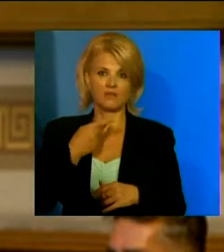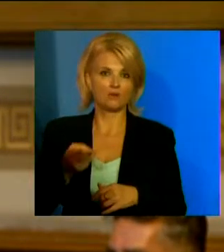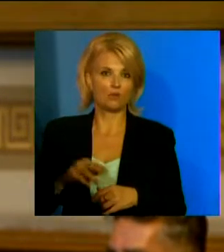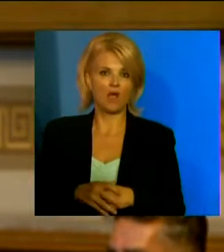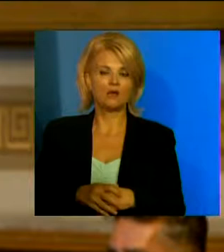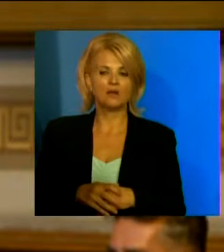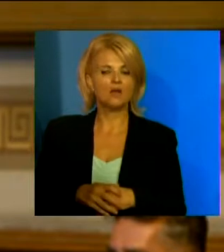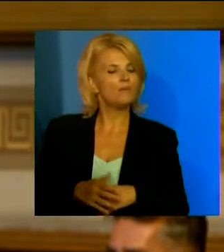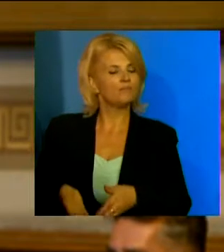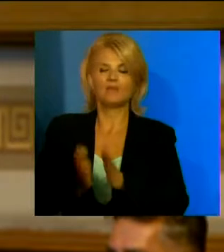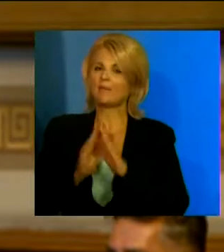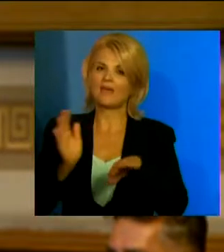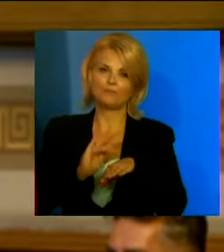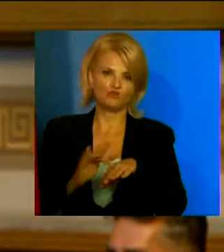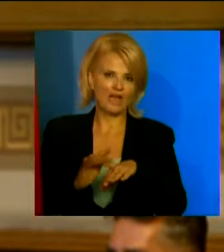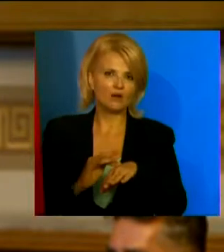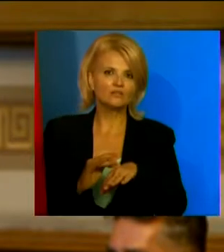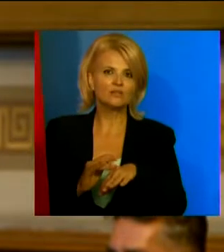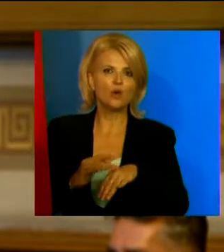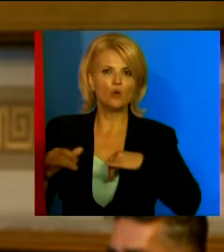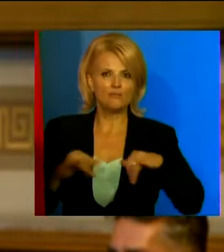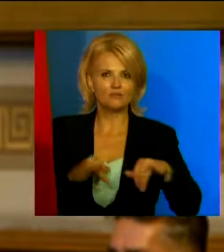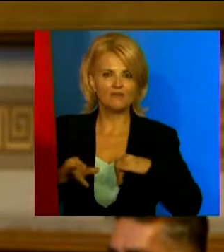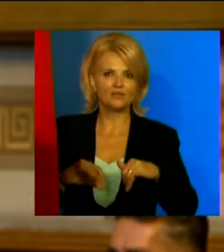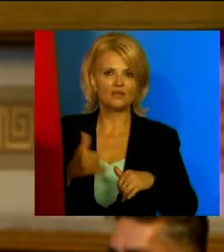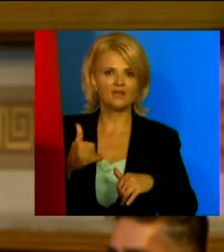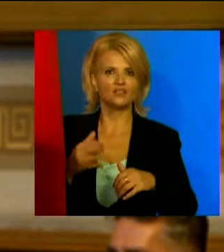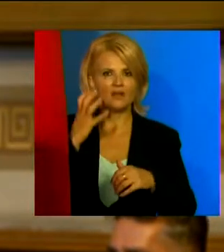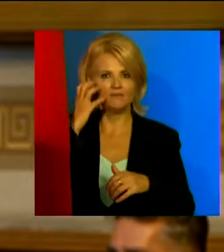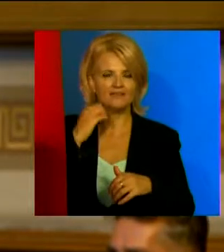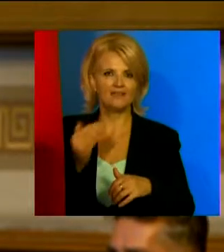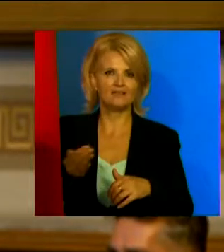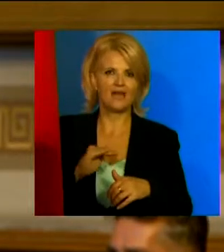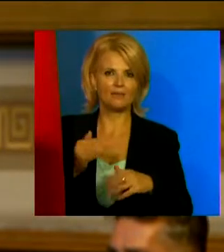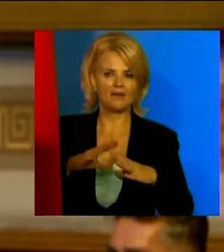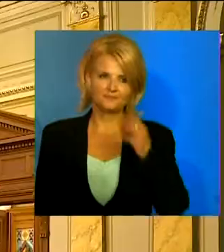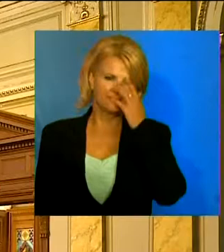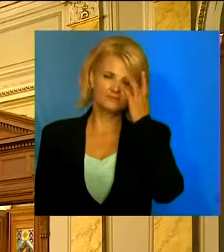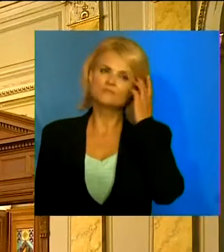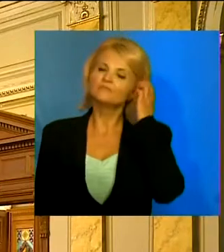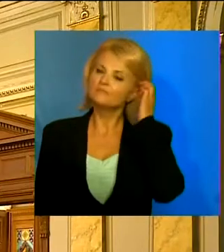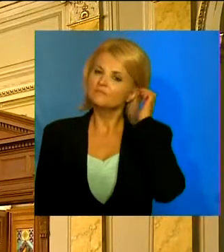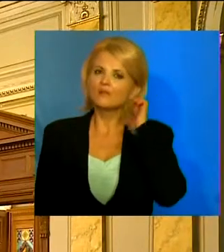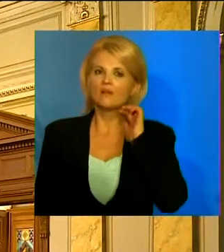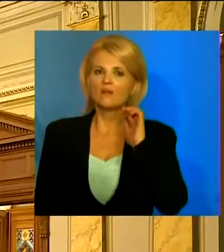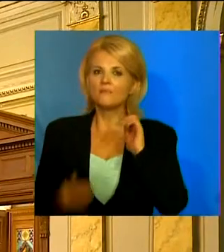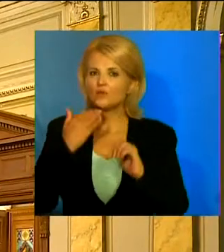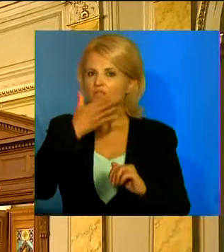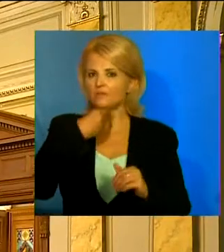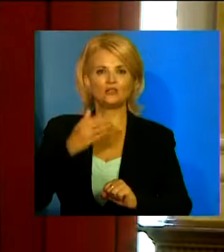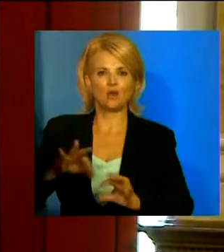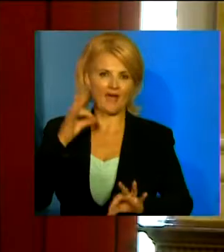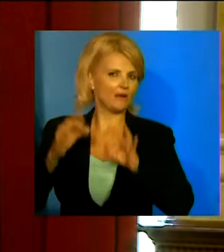képviselők köszönetét fejezte ki azoknak az intézményeknek, amelyek segítették a gyermekek elhelyezését. Az ügyben megszólalt Balázs József,